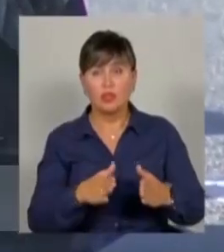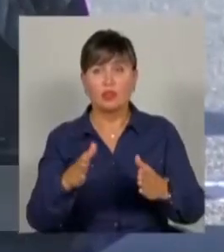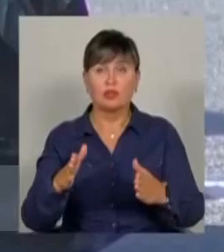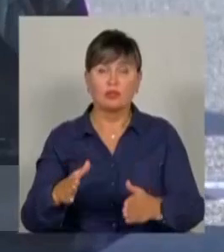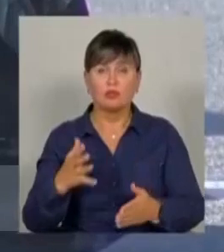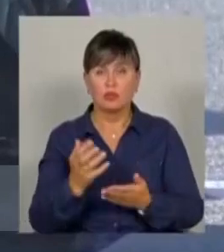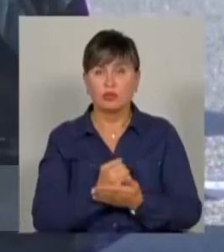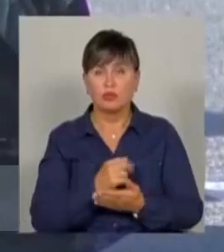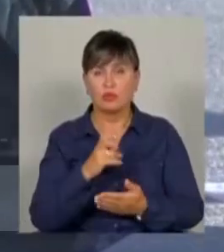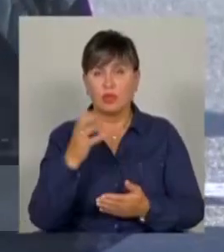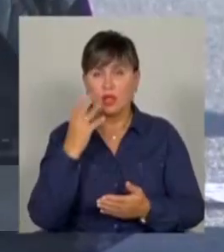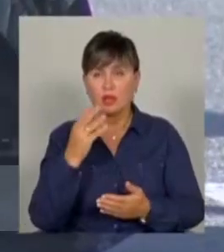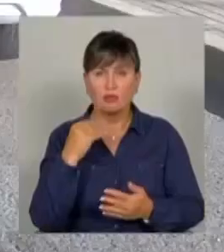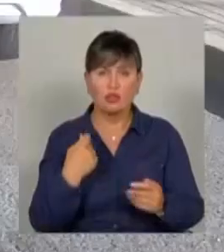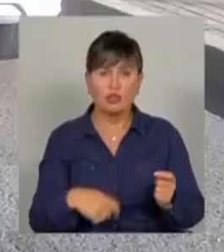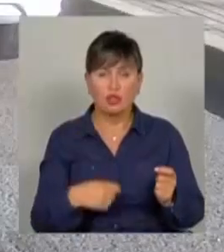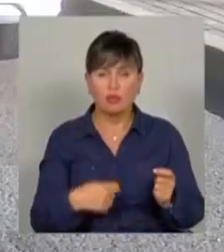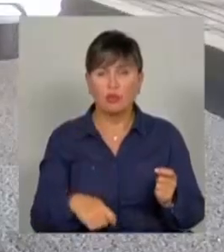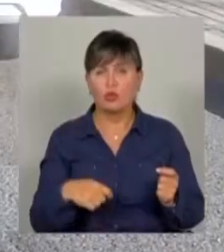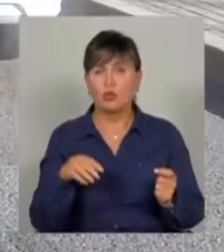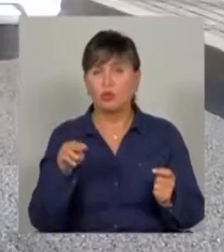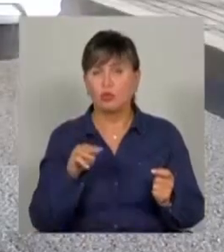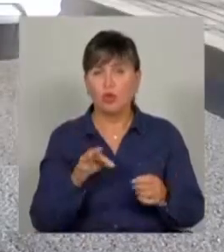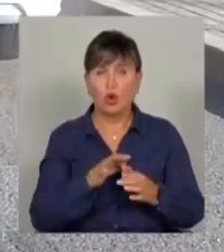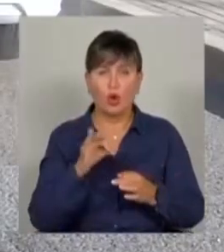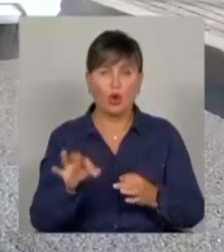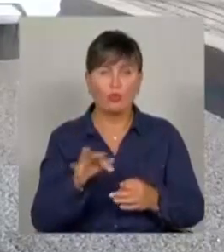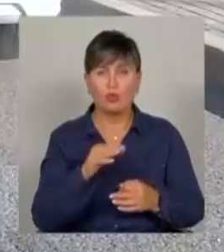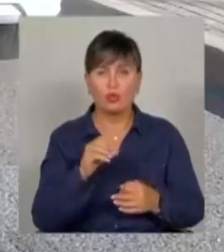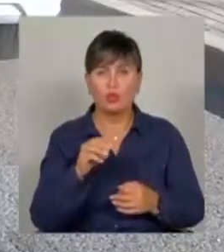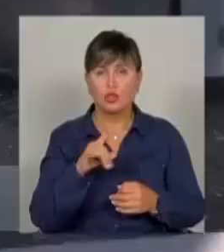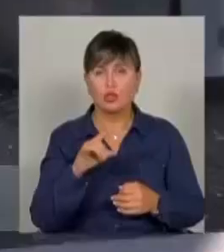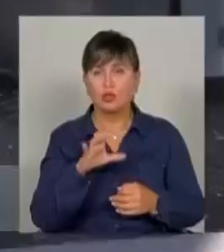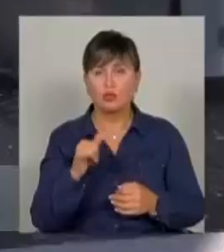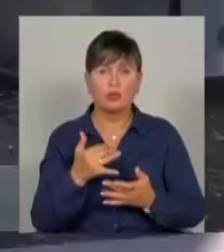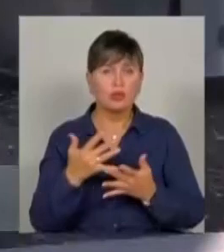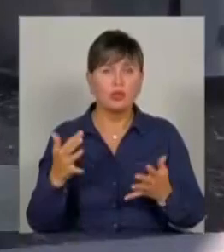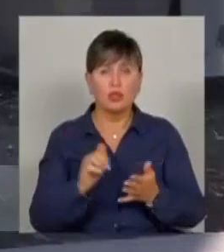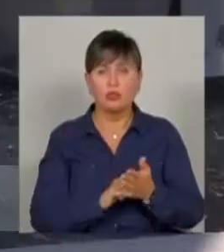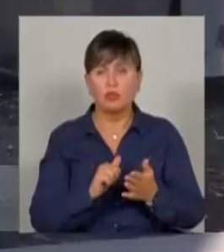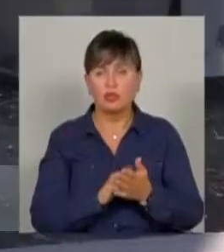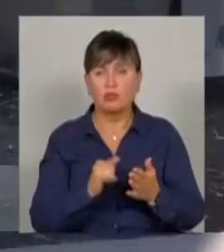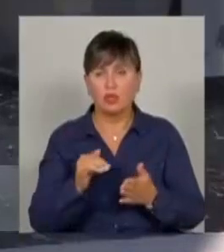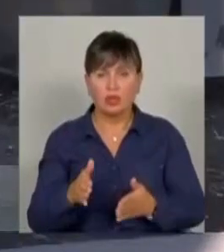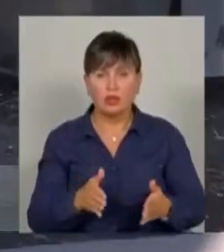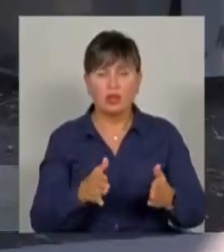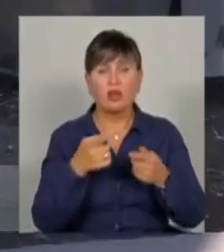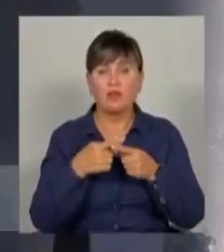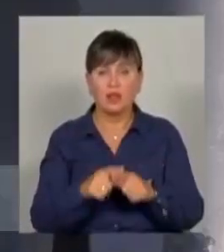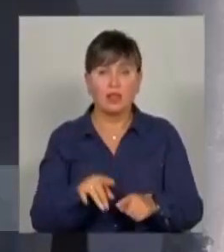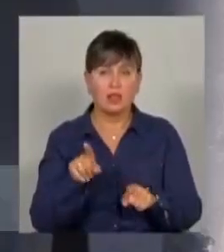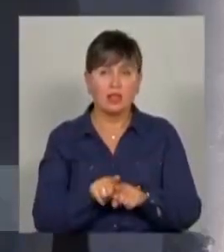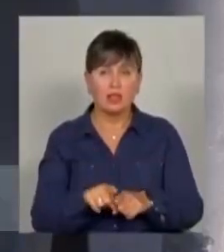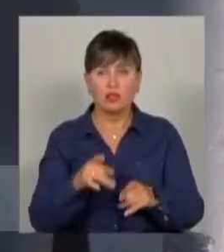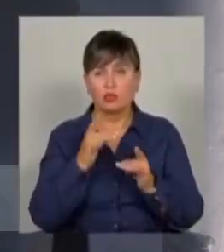происшествий приходится на Алматинскую, Жамбылскую, Туркестанскую области и Жетысу. Причин тому несколько, говорит чиновник. Плохие дороги, инфраструктура, а также